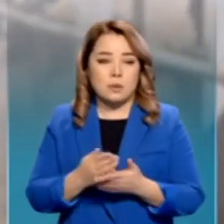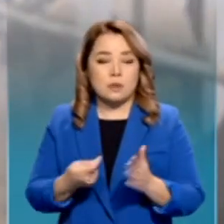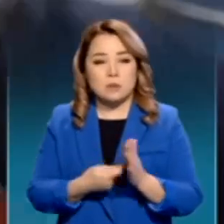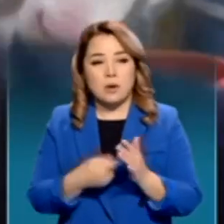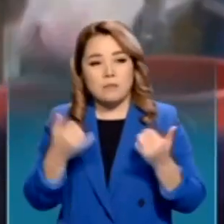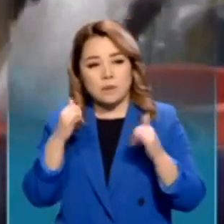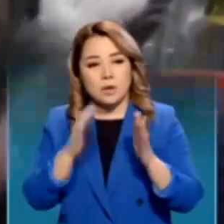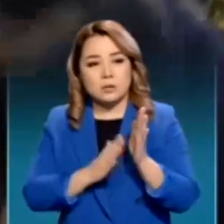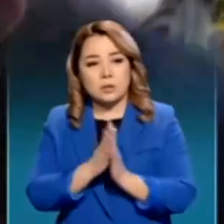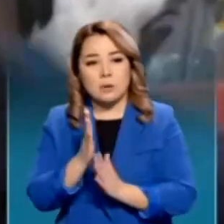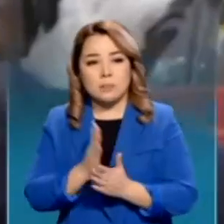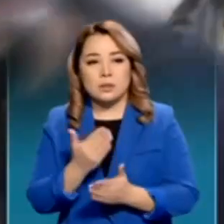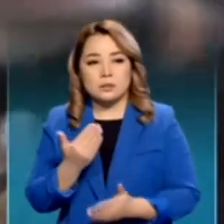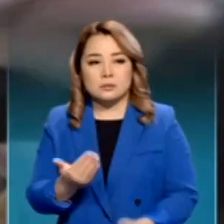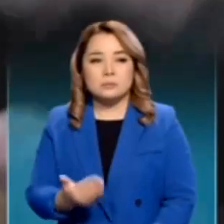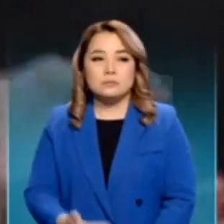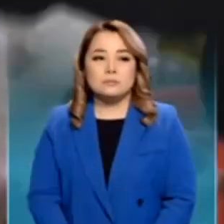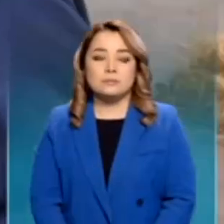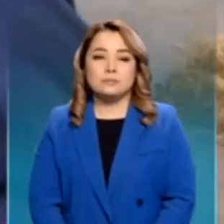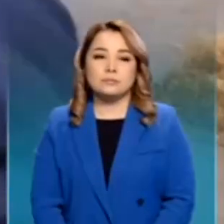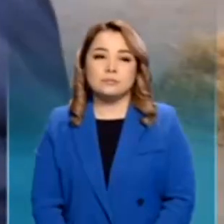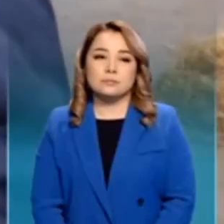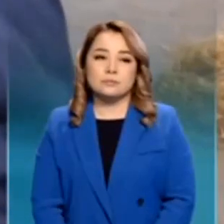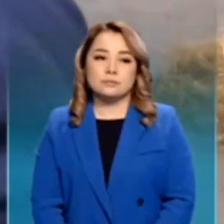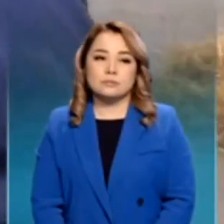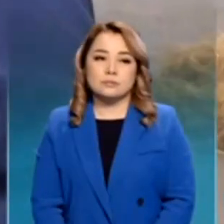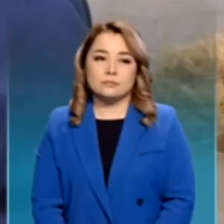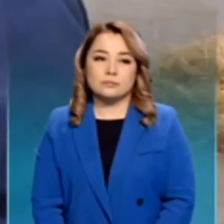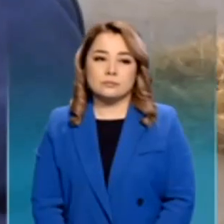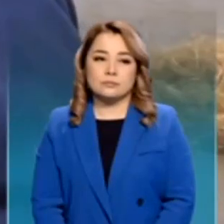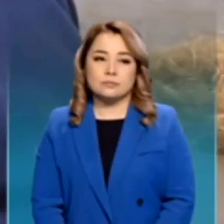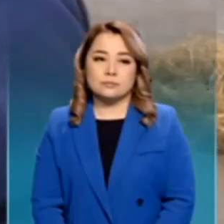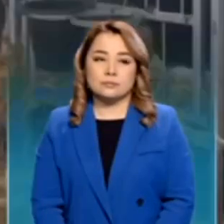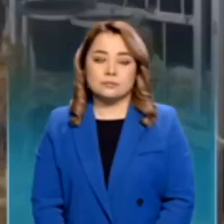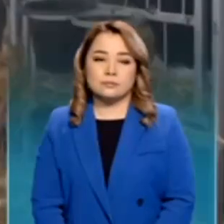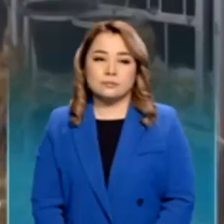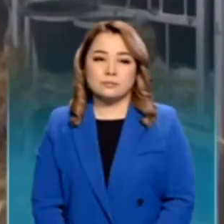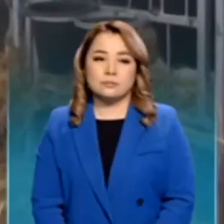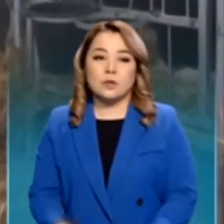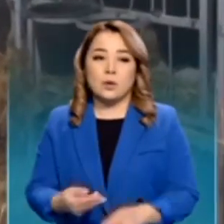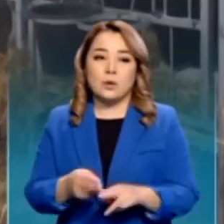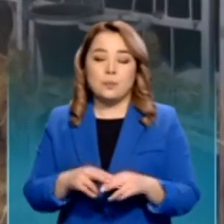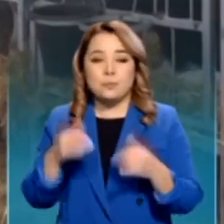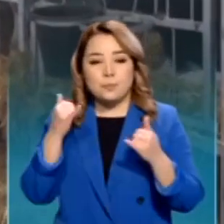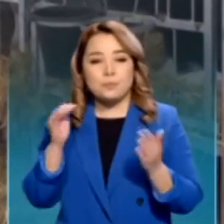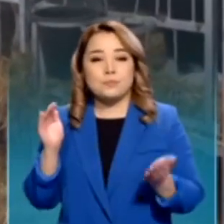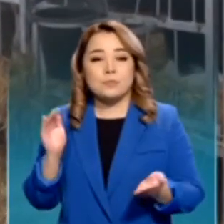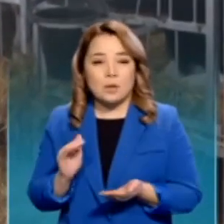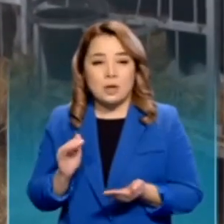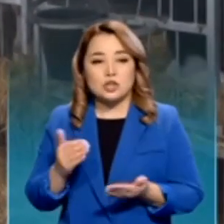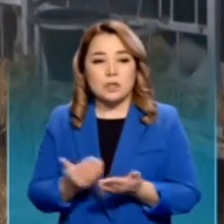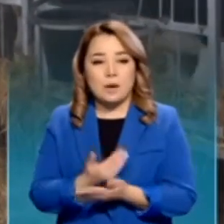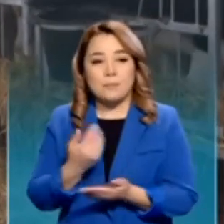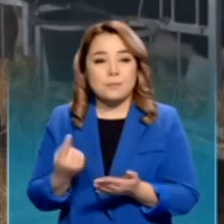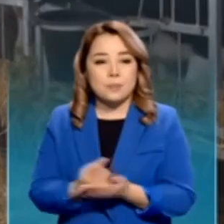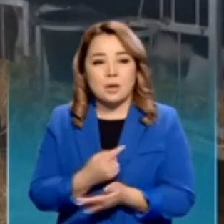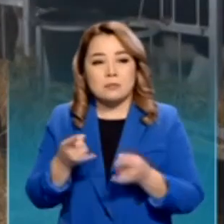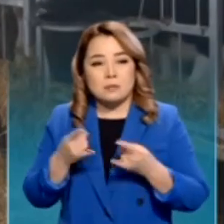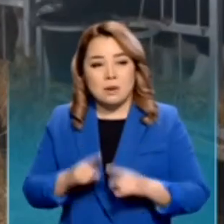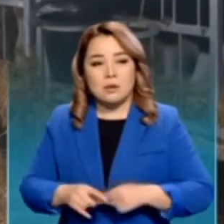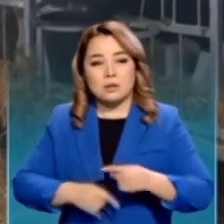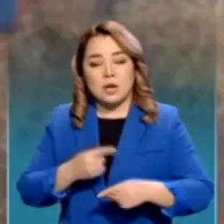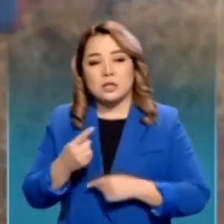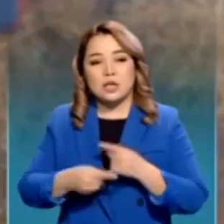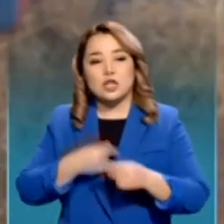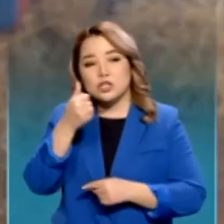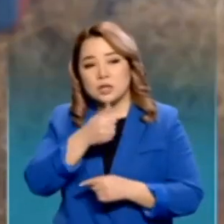фермада зірленеді. Любим ласку, да. Обниматься любим. Мына бұзаулар жаңа фермадағы алғашқы төл. Келер жылы